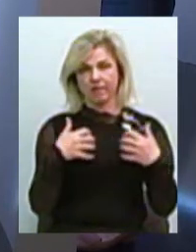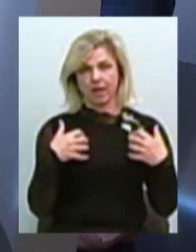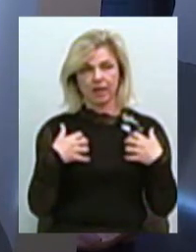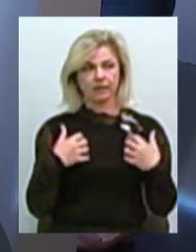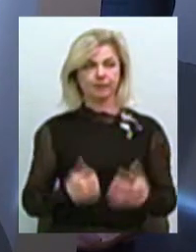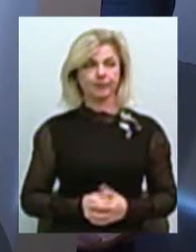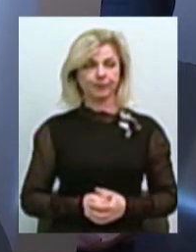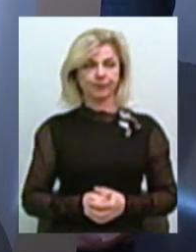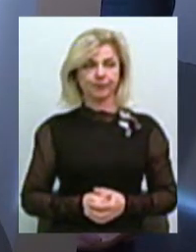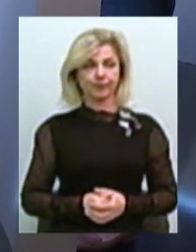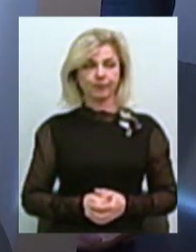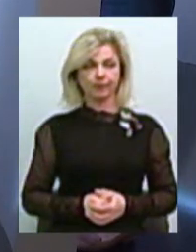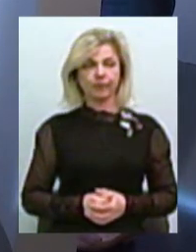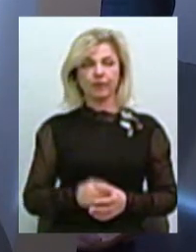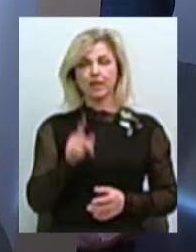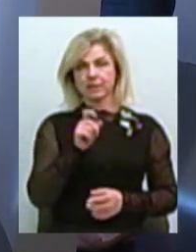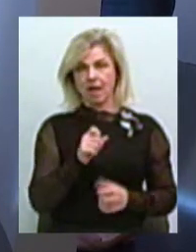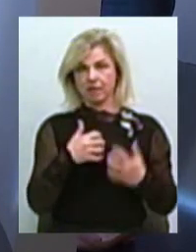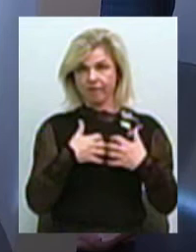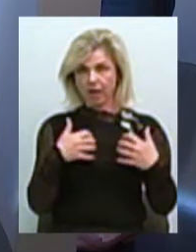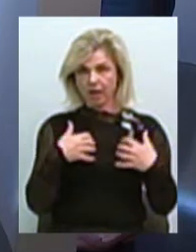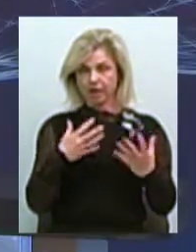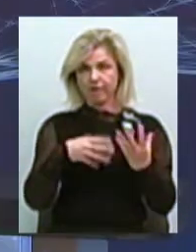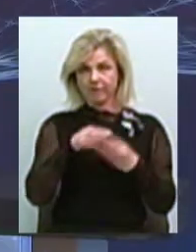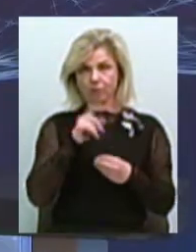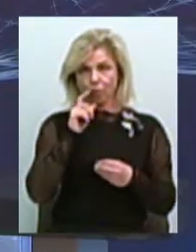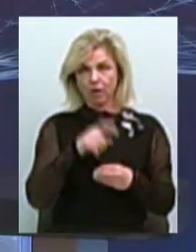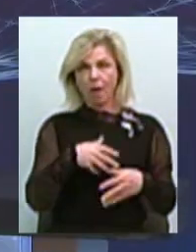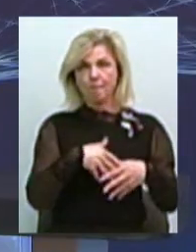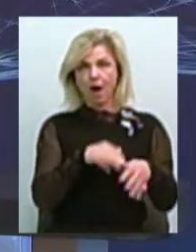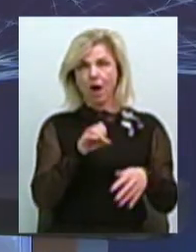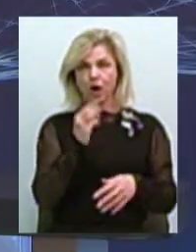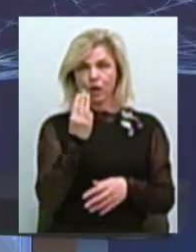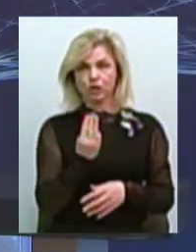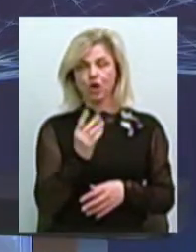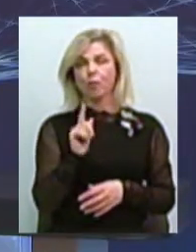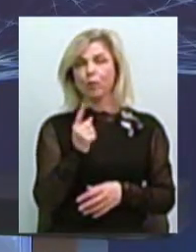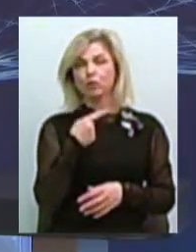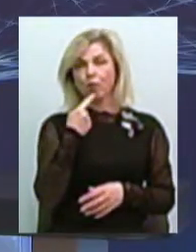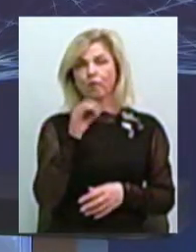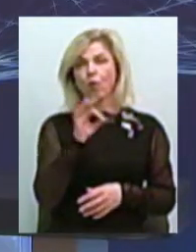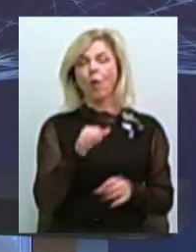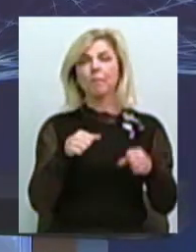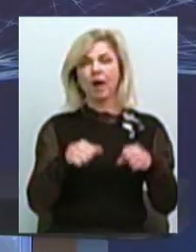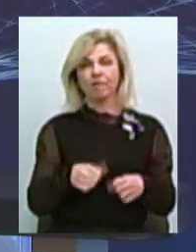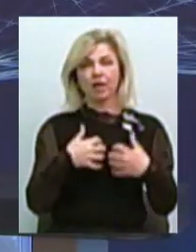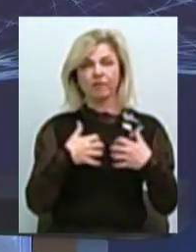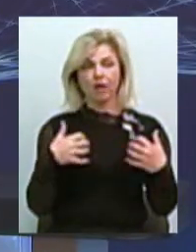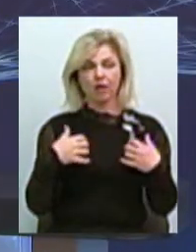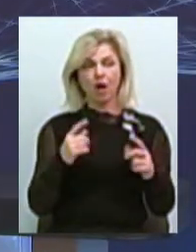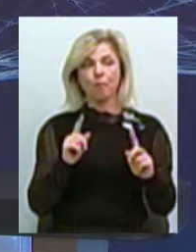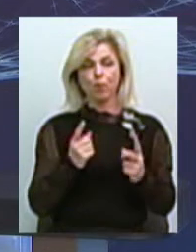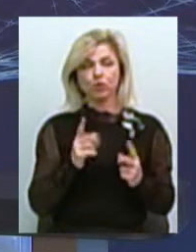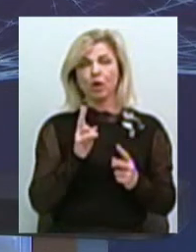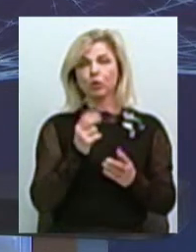називається «Всеукраїнський марш за тварин». Чому ми говоримо права тварин? Тому що ми маємо на увазі, щоб до тварини